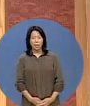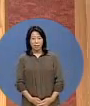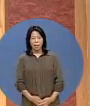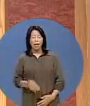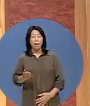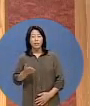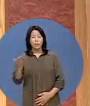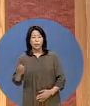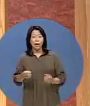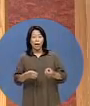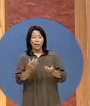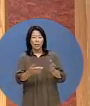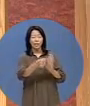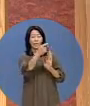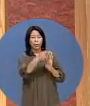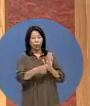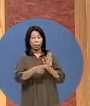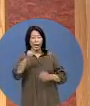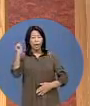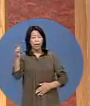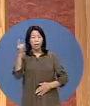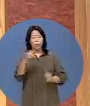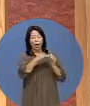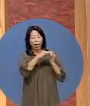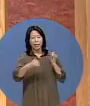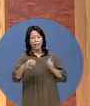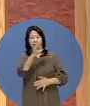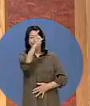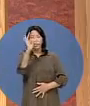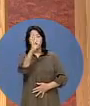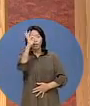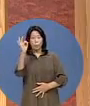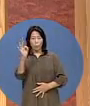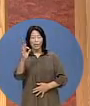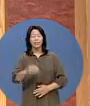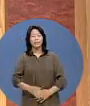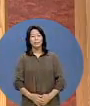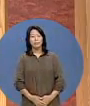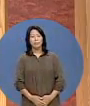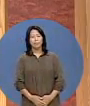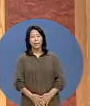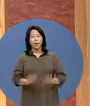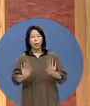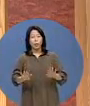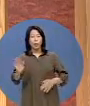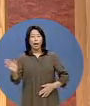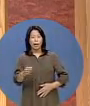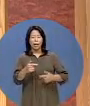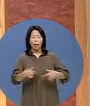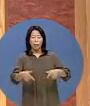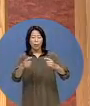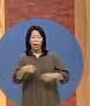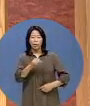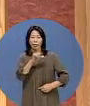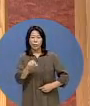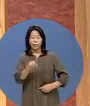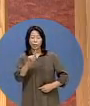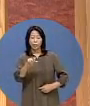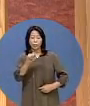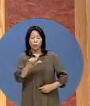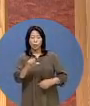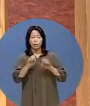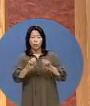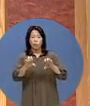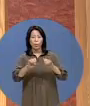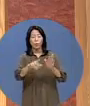さて、続いては新コーナー、生駒歴史探訪をお送りします。今回から毎月15日放